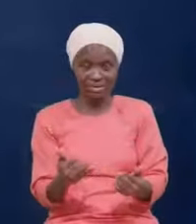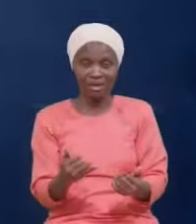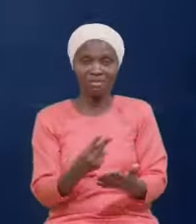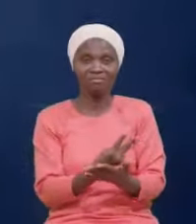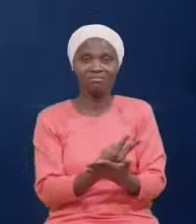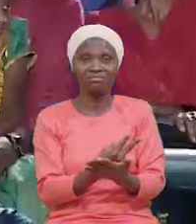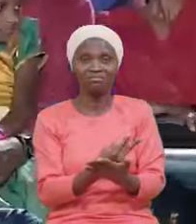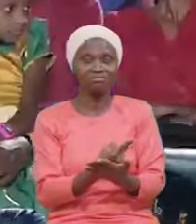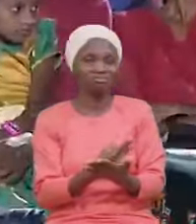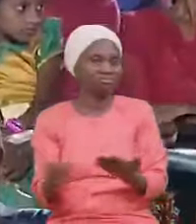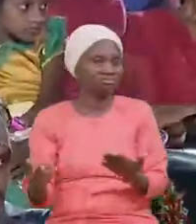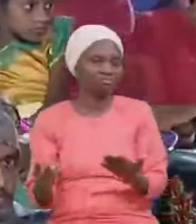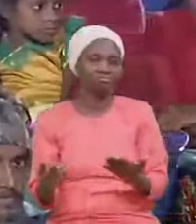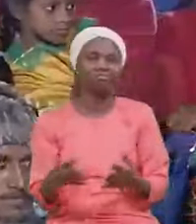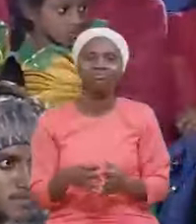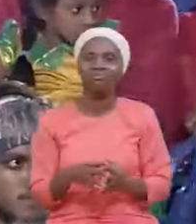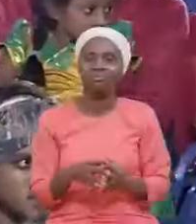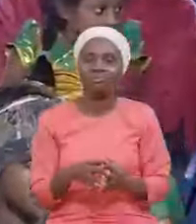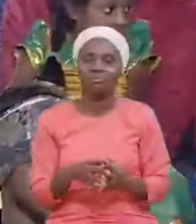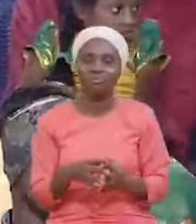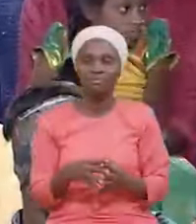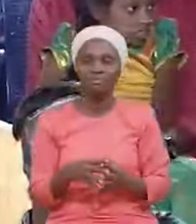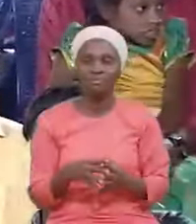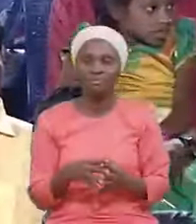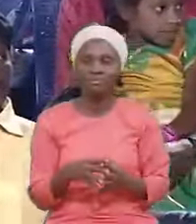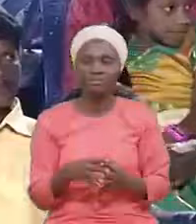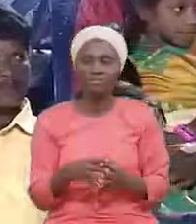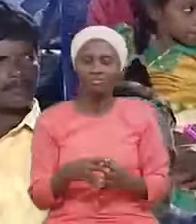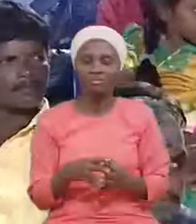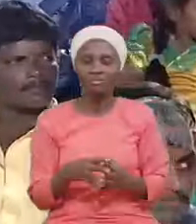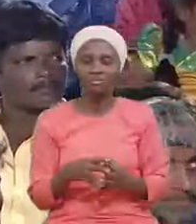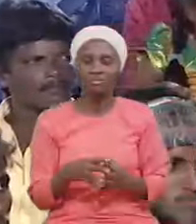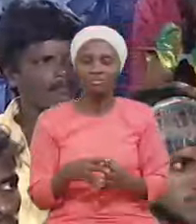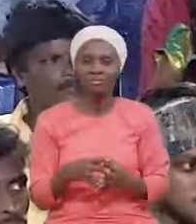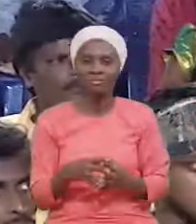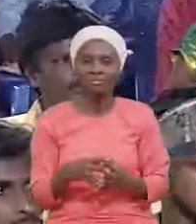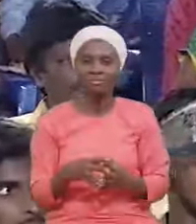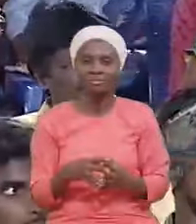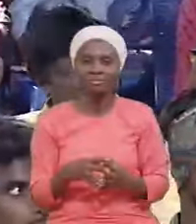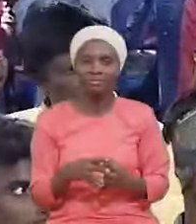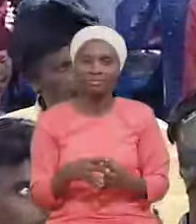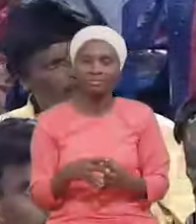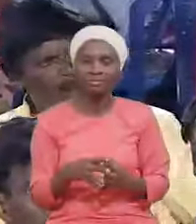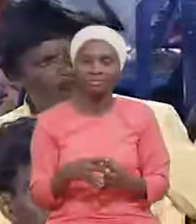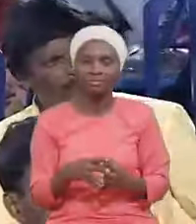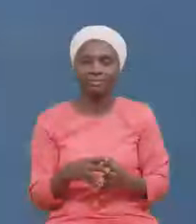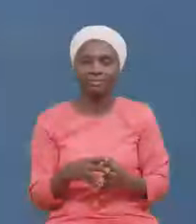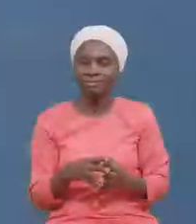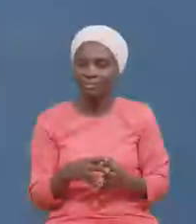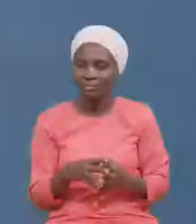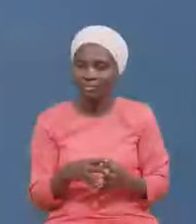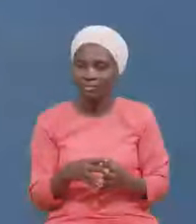outdated. 100 సంవత్సరాల క్రితం ఉన్న రోగాలను మనం చూసుకుంటే ఈ రోజు ఉన్న రోగాలతో పోల్చుకుంటే ఆ పేర్లు కూడా పెరిగిపోయాయి. There is